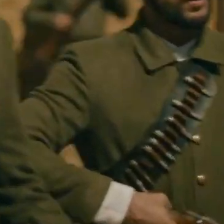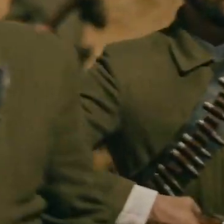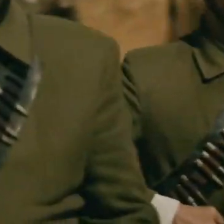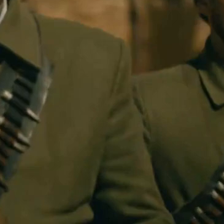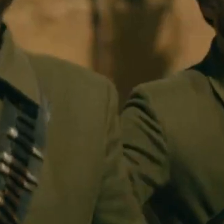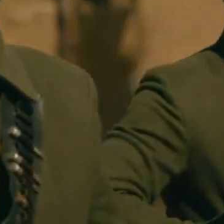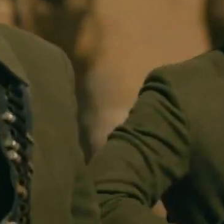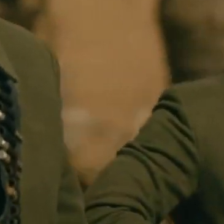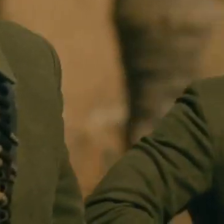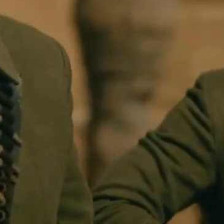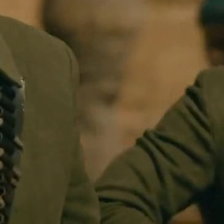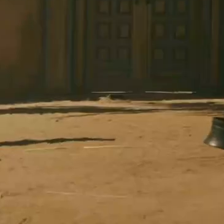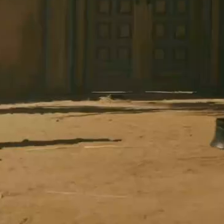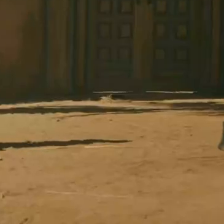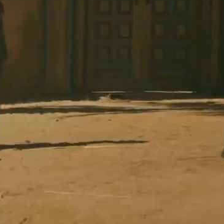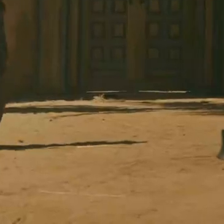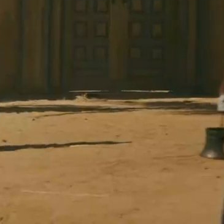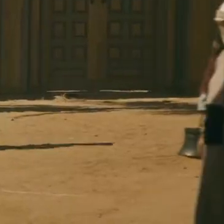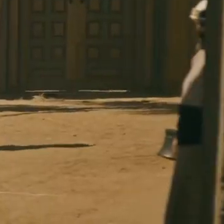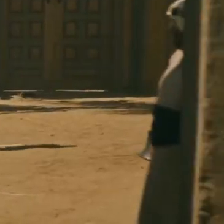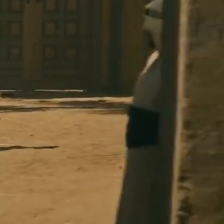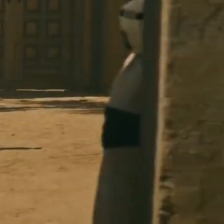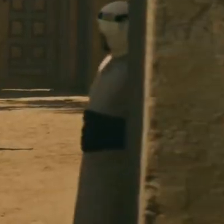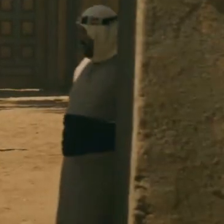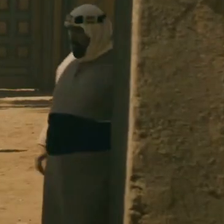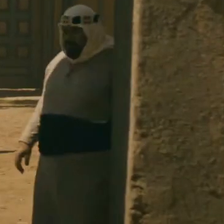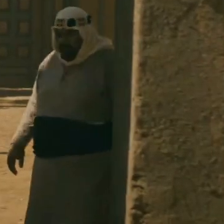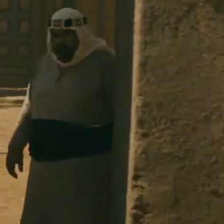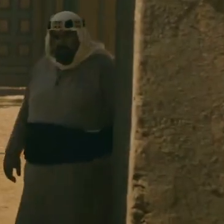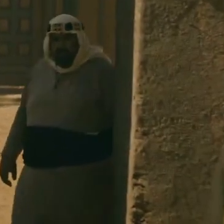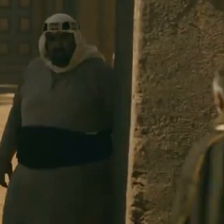O esnada bir atlı asker at sırtında meydana girdi.